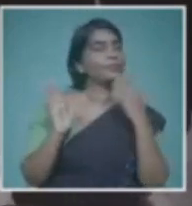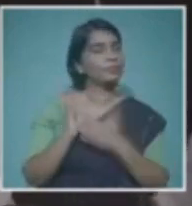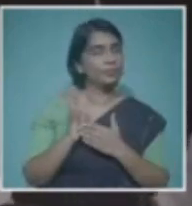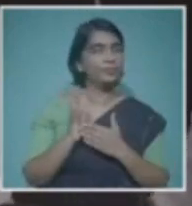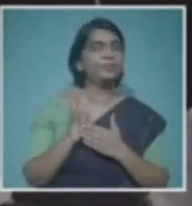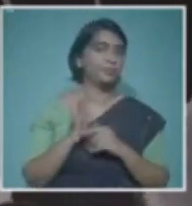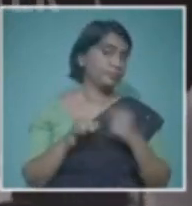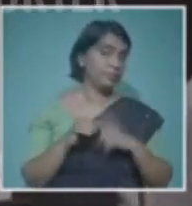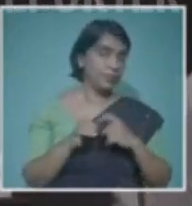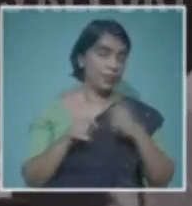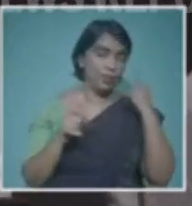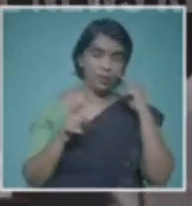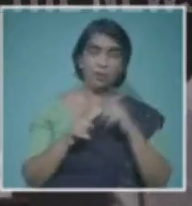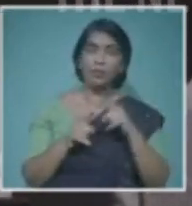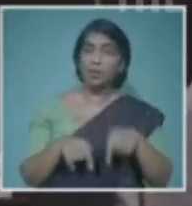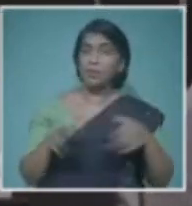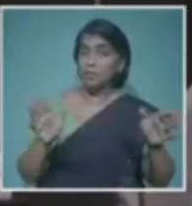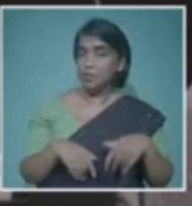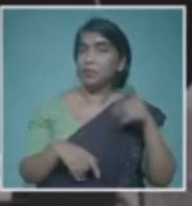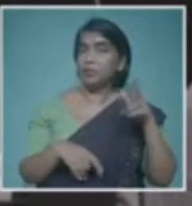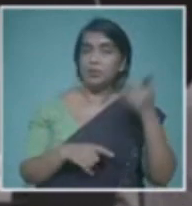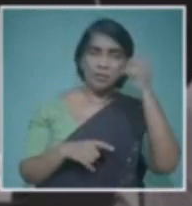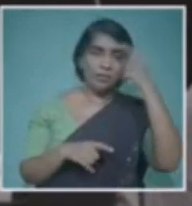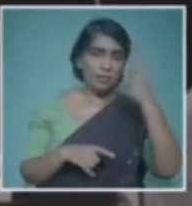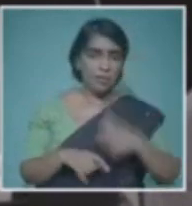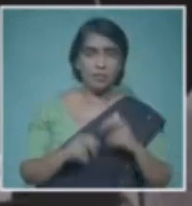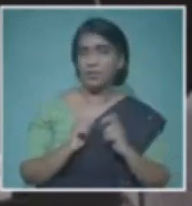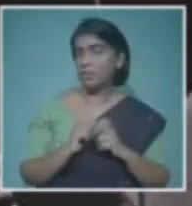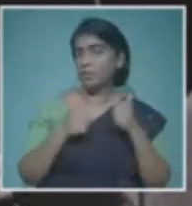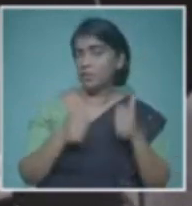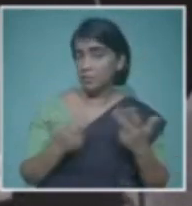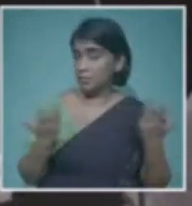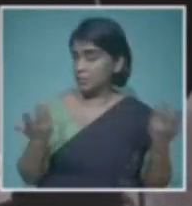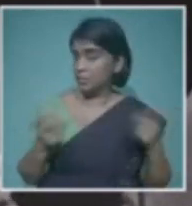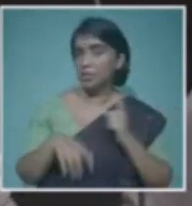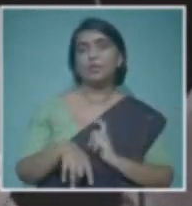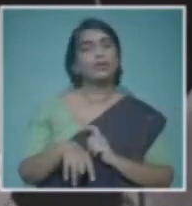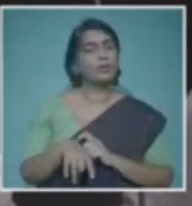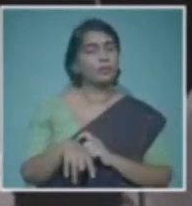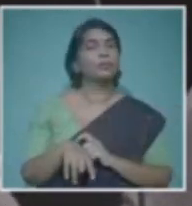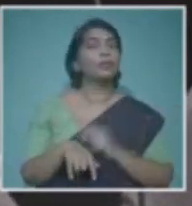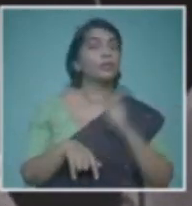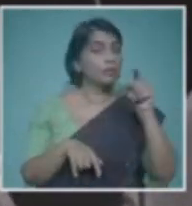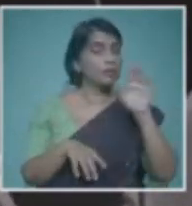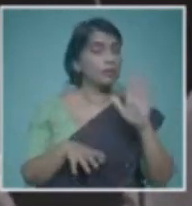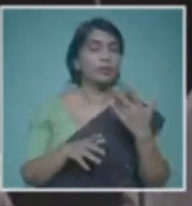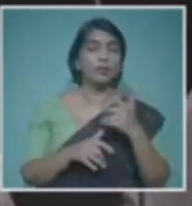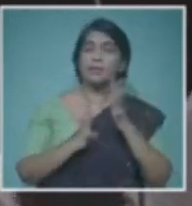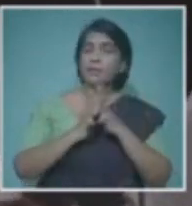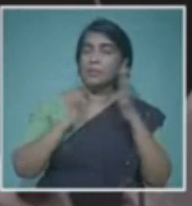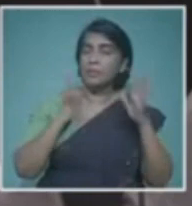විශේෂයෙන්ම මේ ප්‍රශ්නය පිළිබඳව. ඔවුන්ට තාම ඔවුන්ගේ වැටුප් ප්‍රශ්නේ හරියට විසඳිලා තියෙන නැති අවස්ථාවකත්